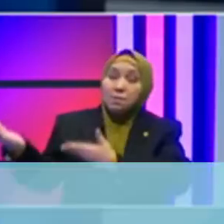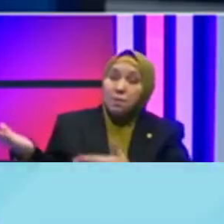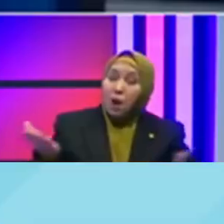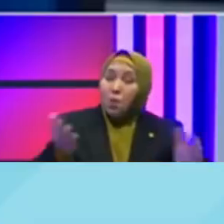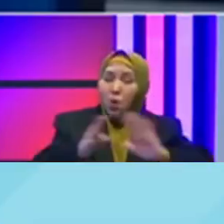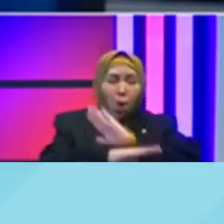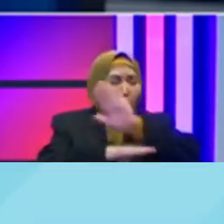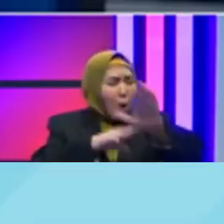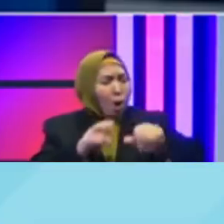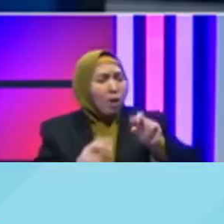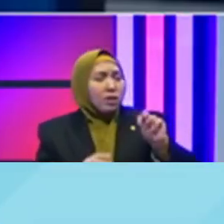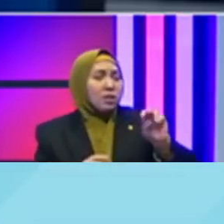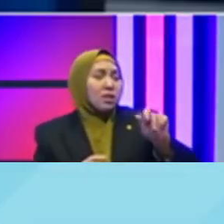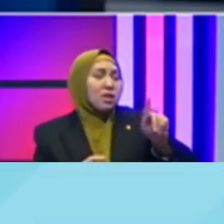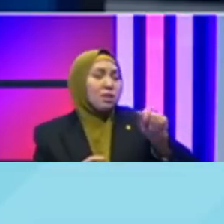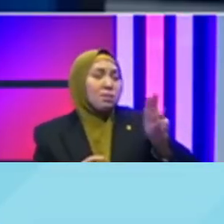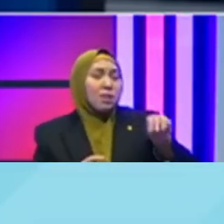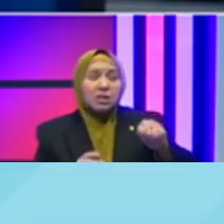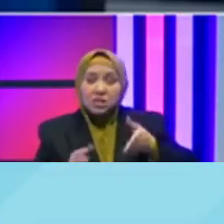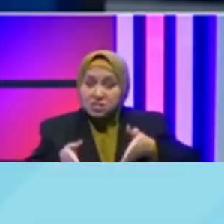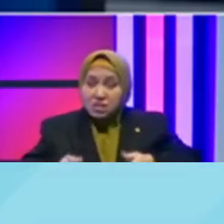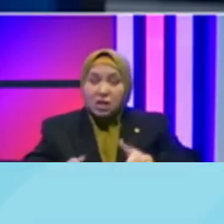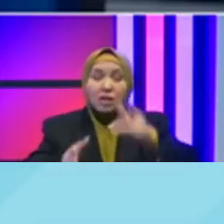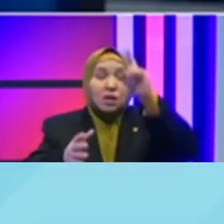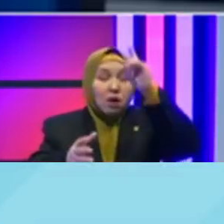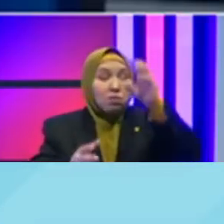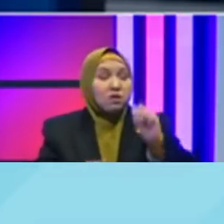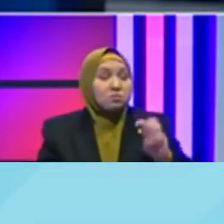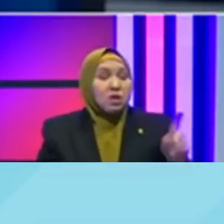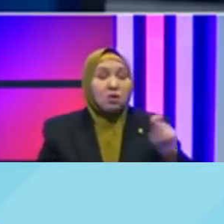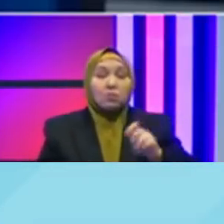nikmat-nikmat itu ke jalan yang Allah Subhanahu